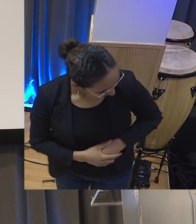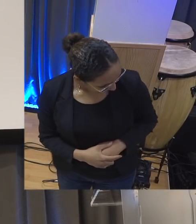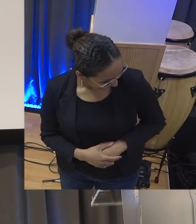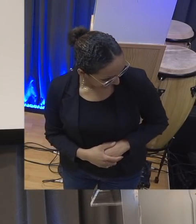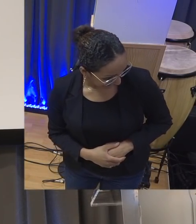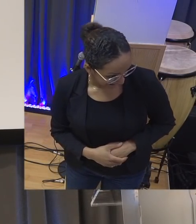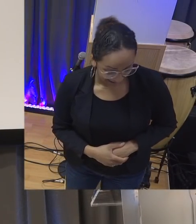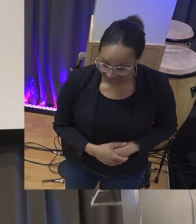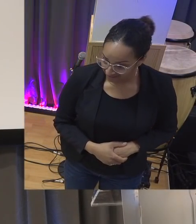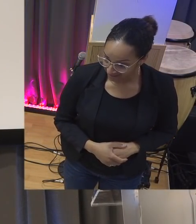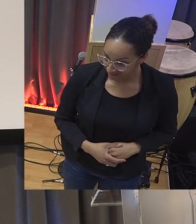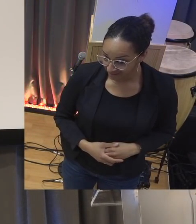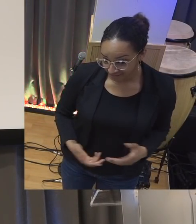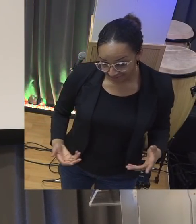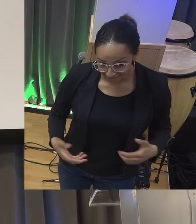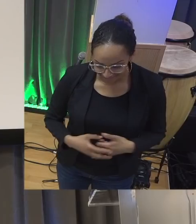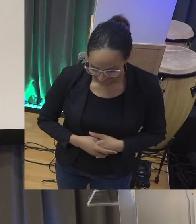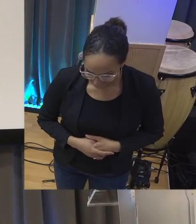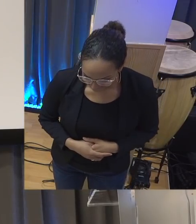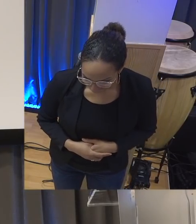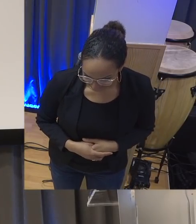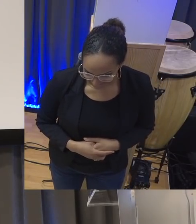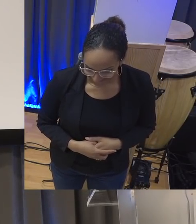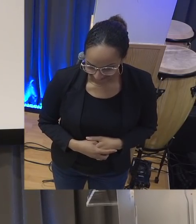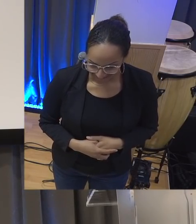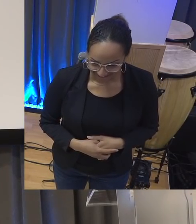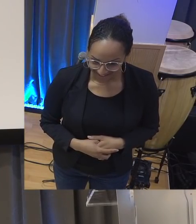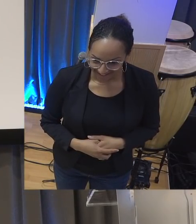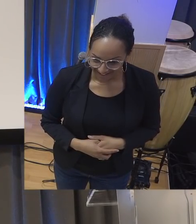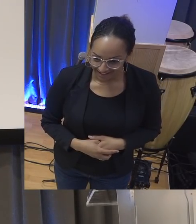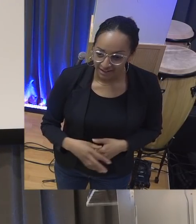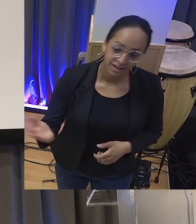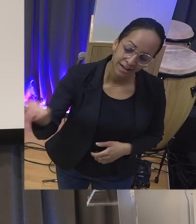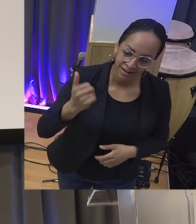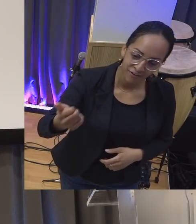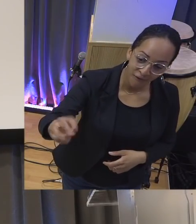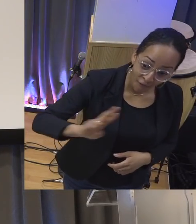Et il se sauve avec le bébé Adam encore. Vas-y, jamais sans ma fille, reviens.